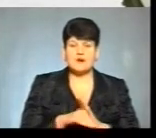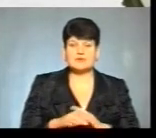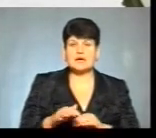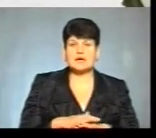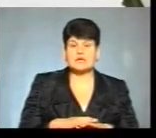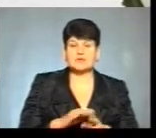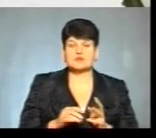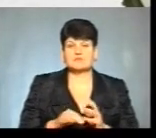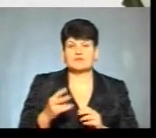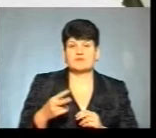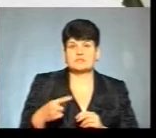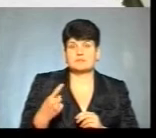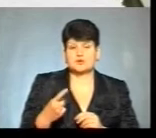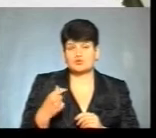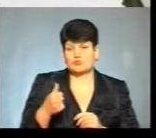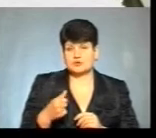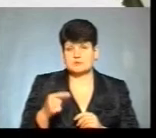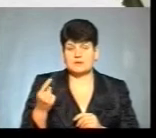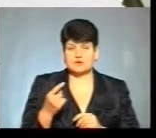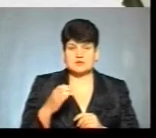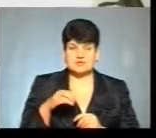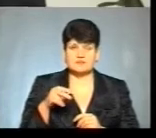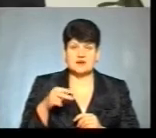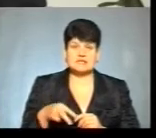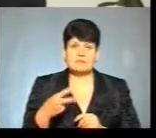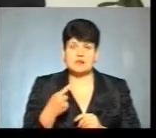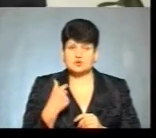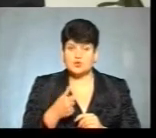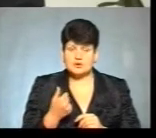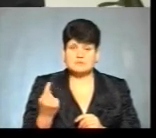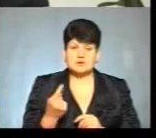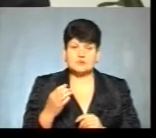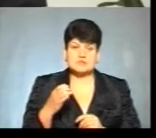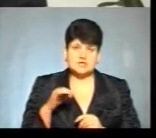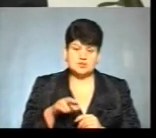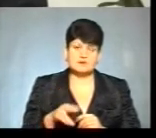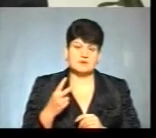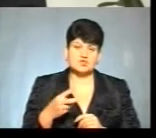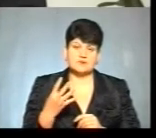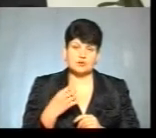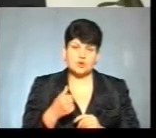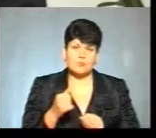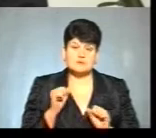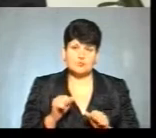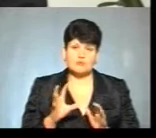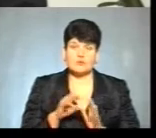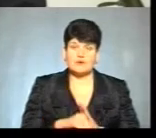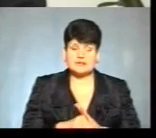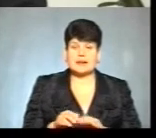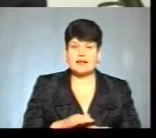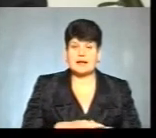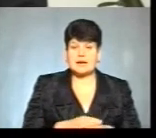там, в 21-му році, з 1 січня 21-го року. Значить, там, з 1 січня 24-го року ми зможемо запровадити ринок